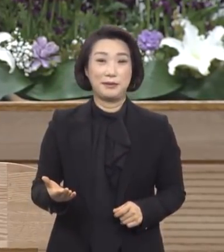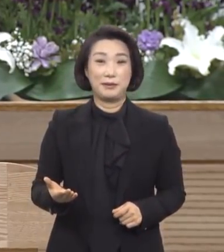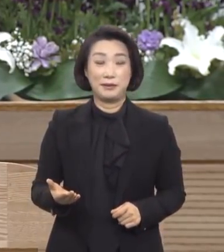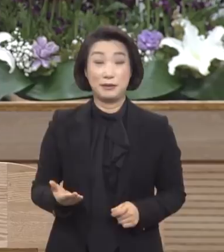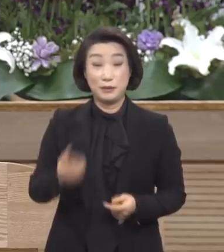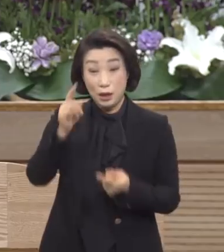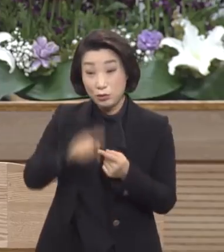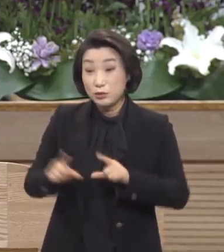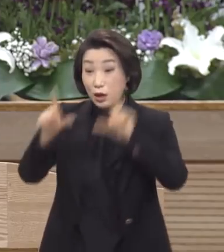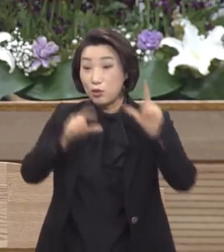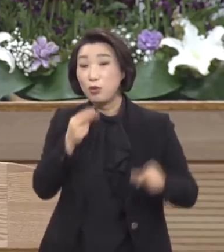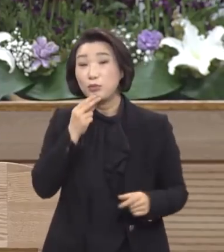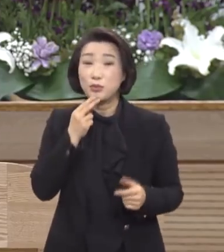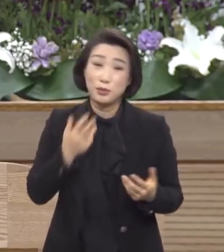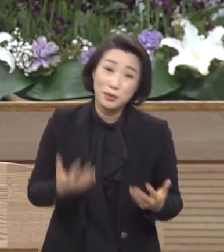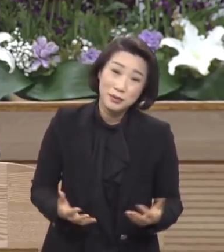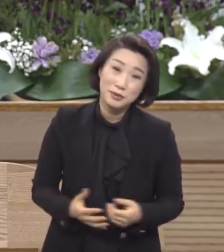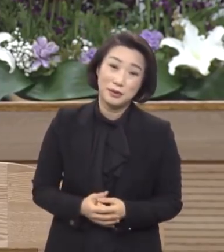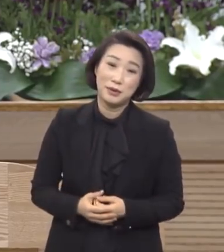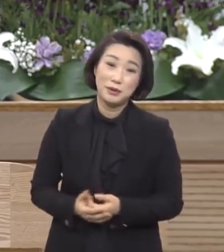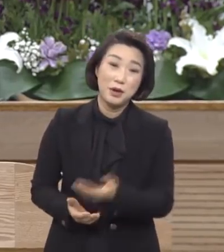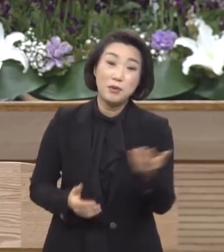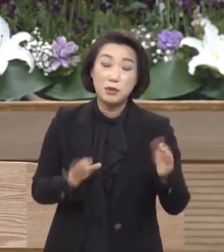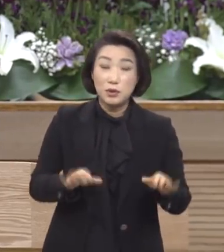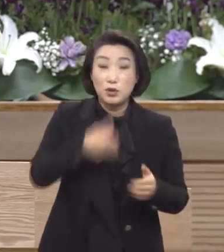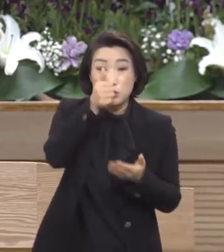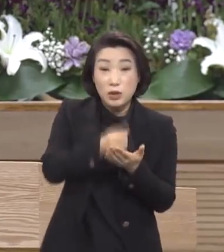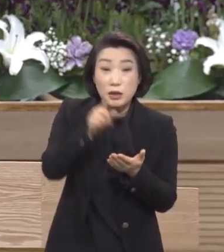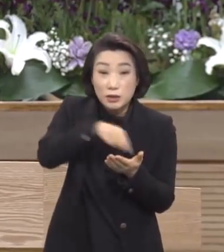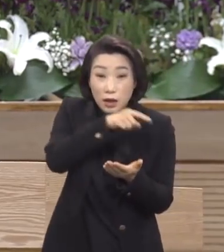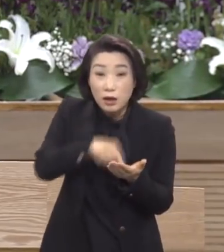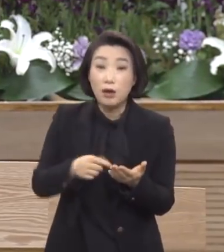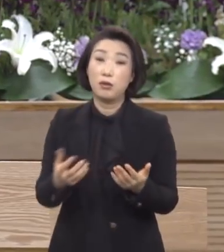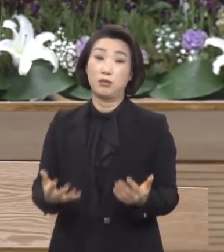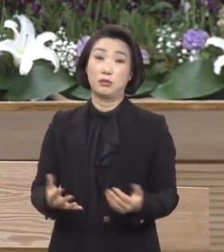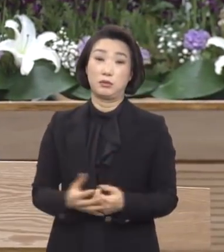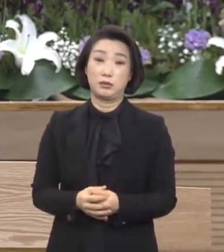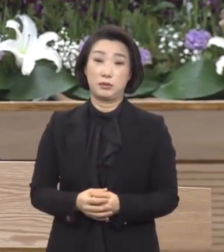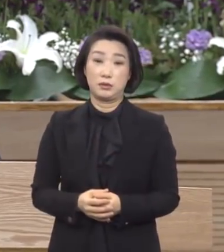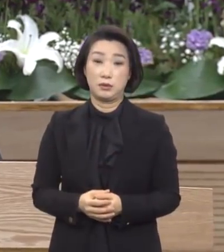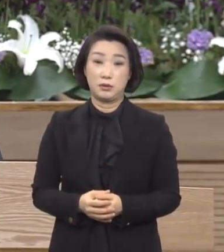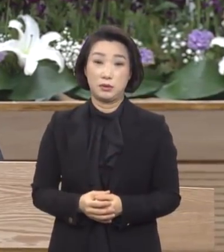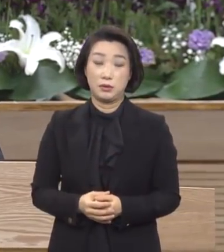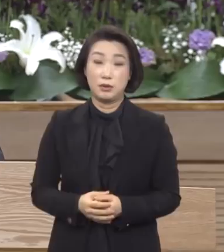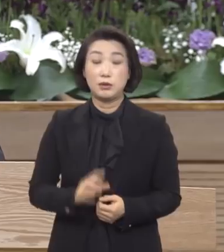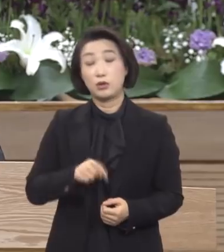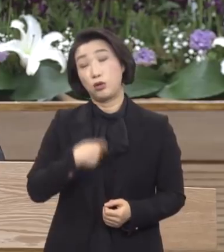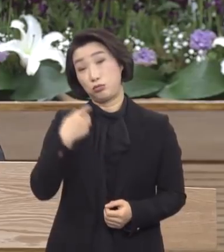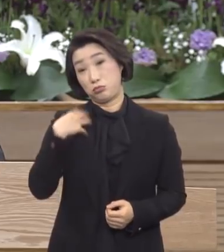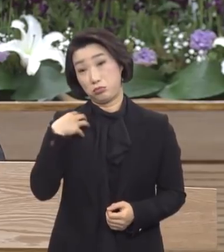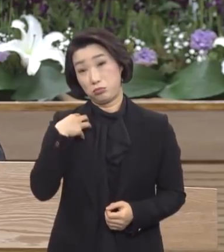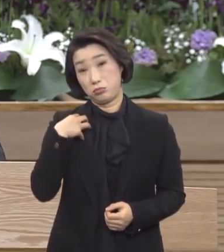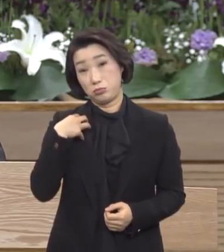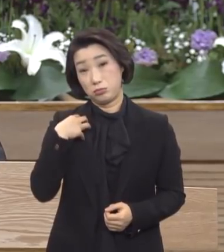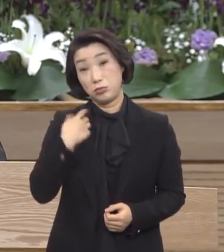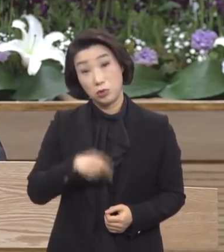그렇게 안 살잖아. 그럼 그 죄값의 대가는 본인이 치러야